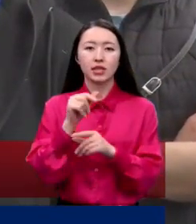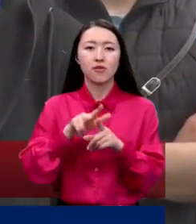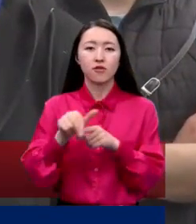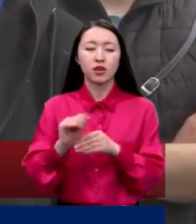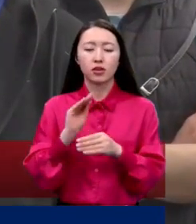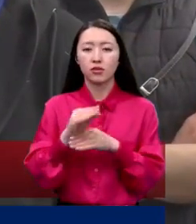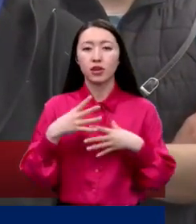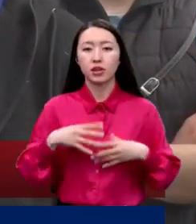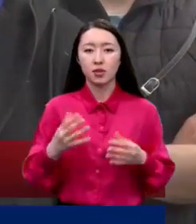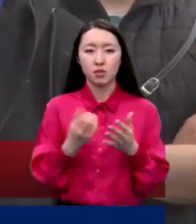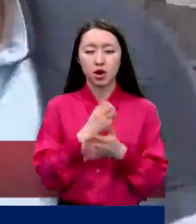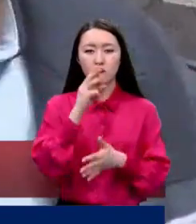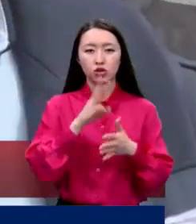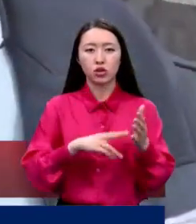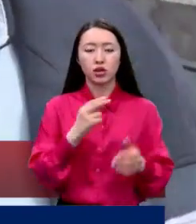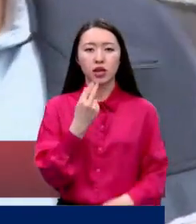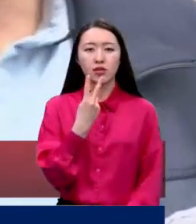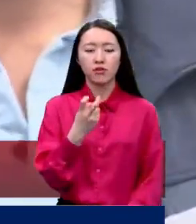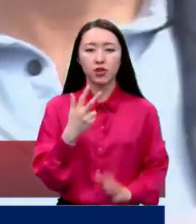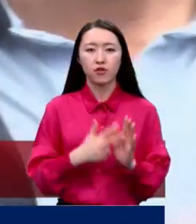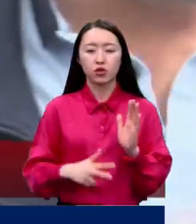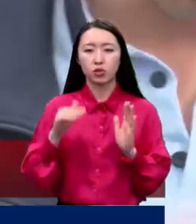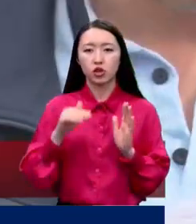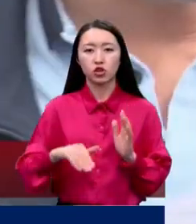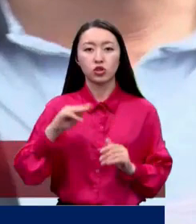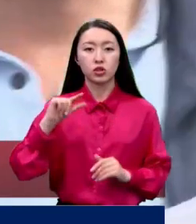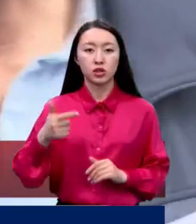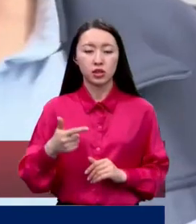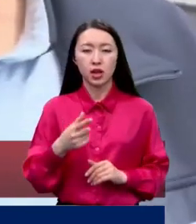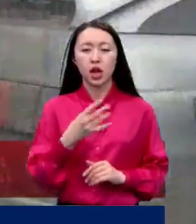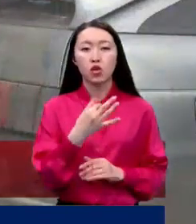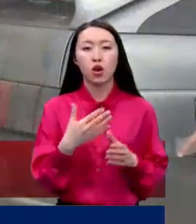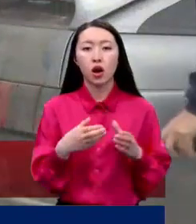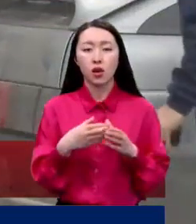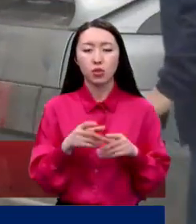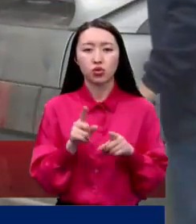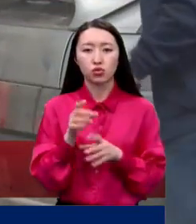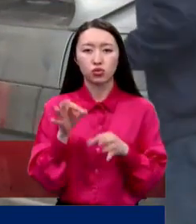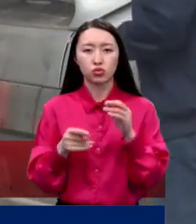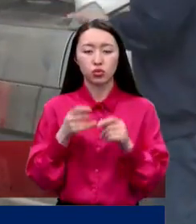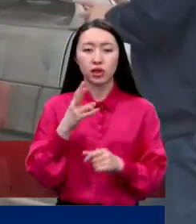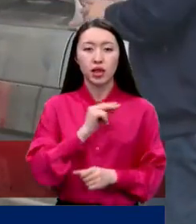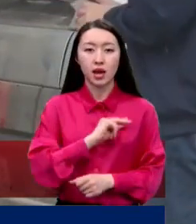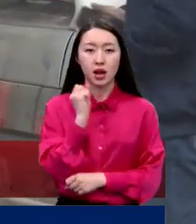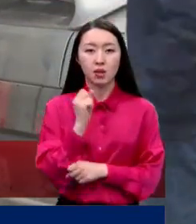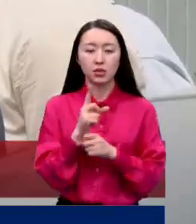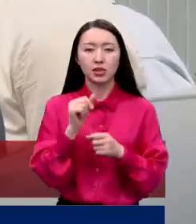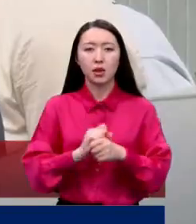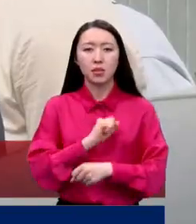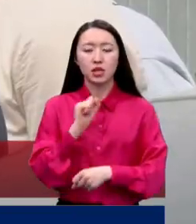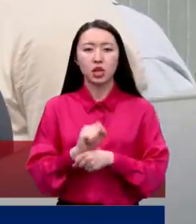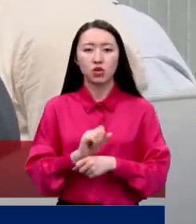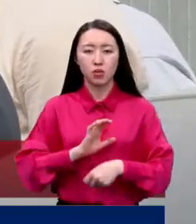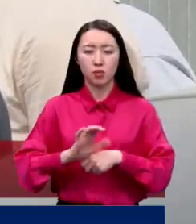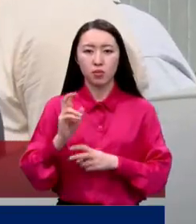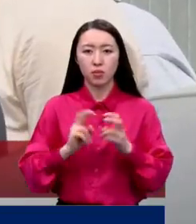это учреждение оштрафовали на 280 тысяч тенге. В свою очередь компания подала в суд на рабочих за приостановку производства.